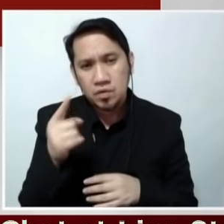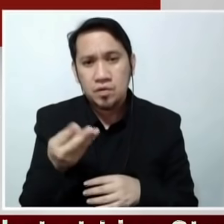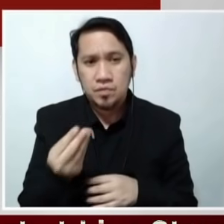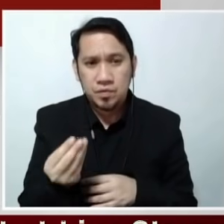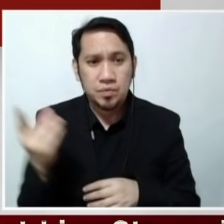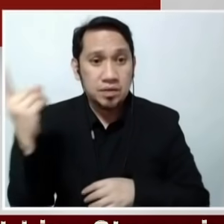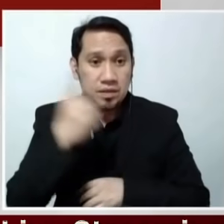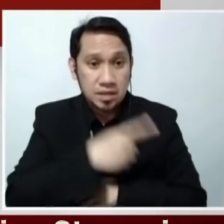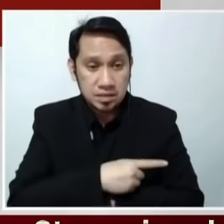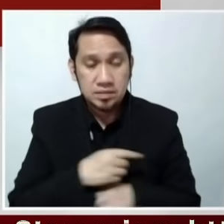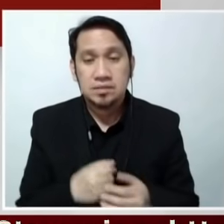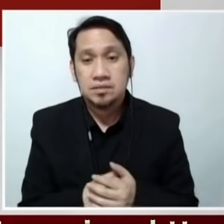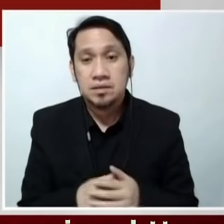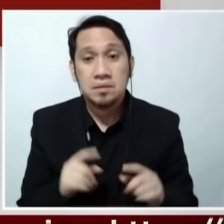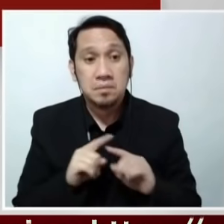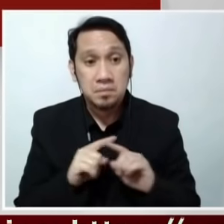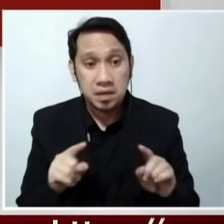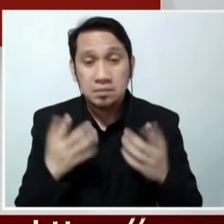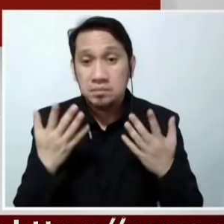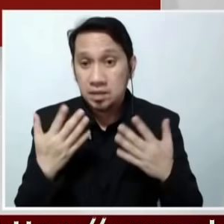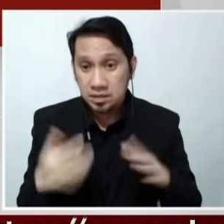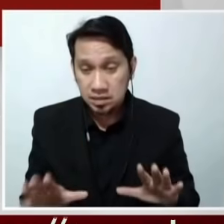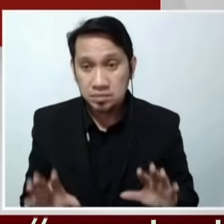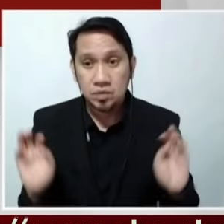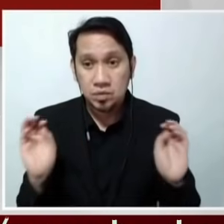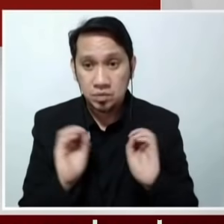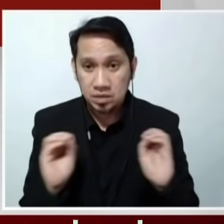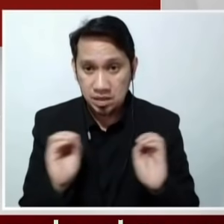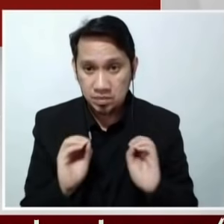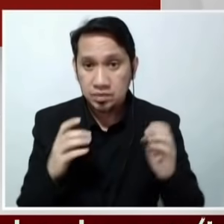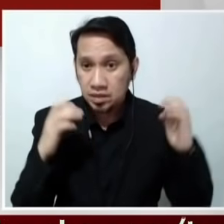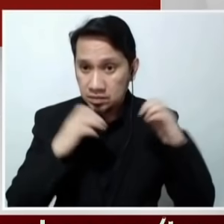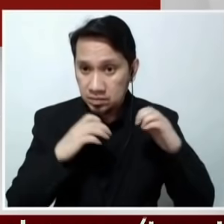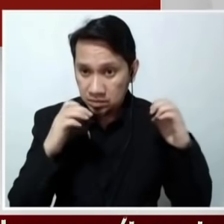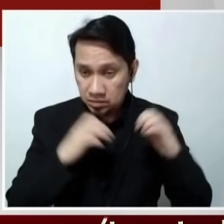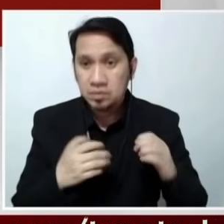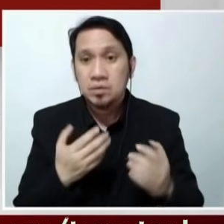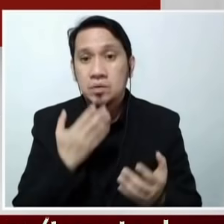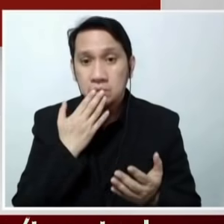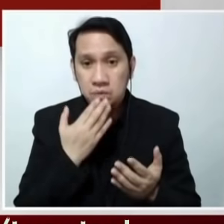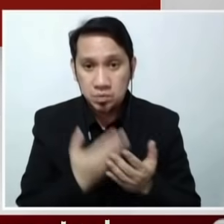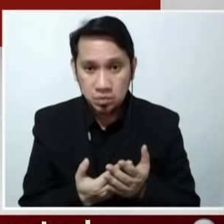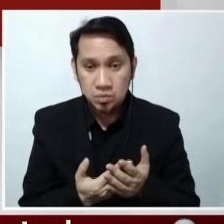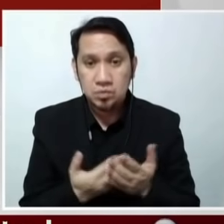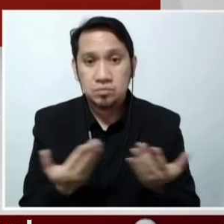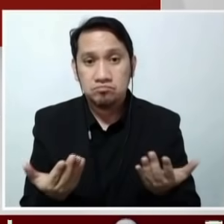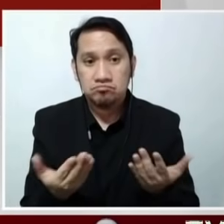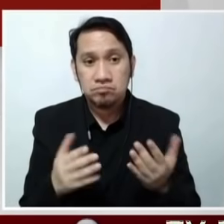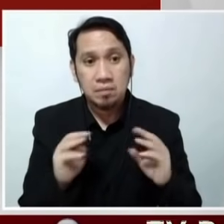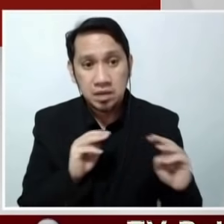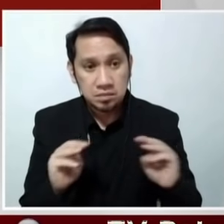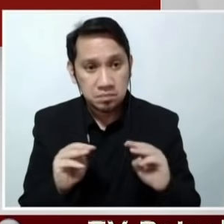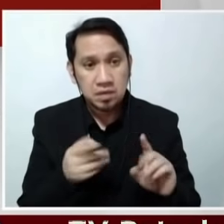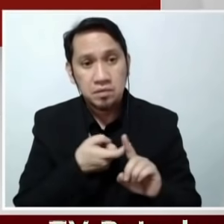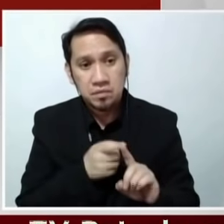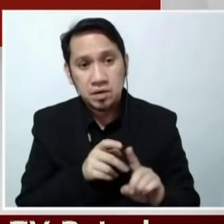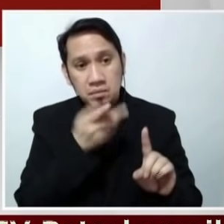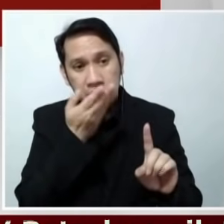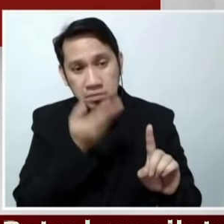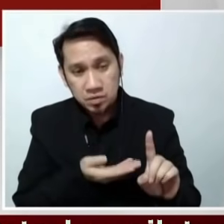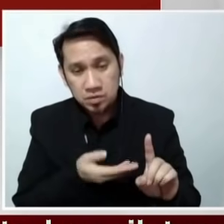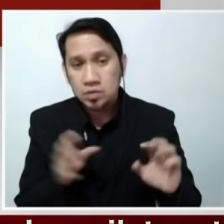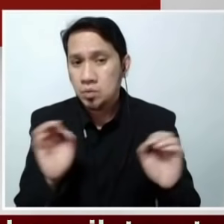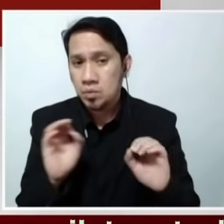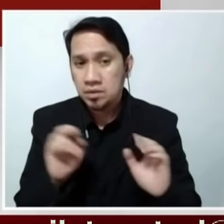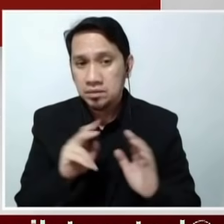maximum. After that, wala ka nang maaasahang mabuting pamamalakad sa isang tao na wala namang prinsipyo kasi